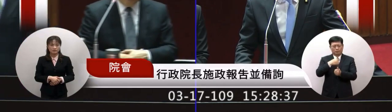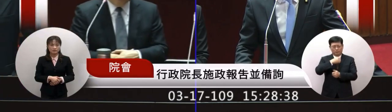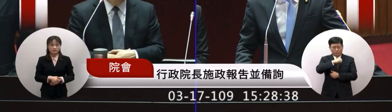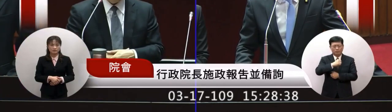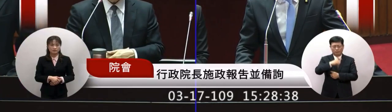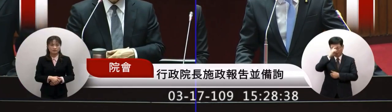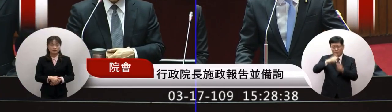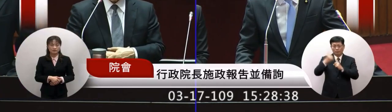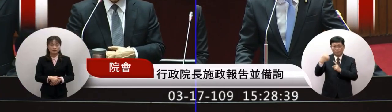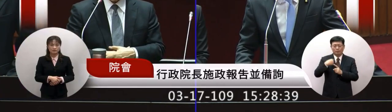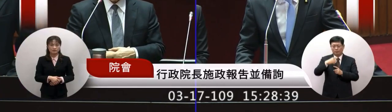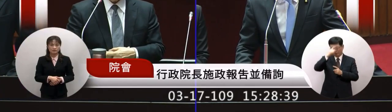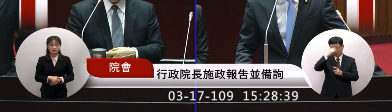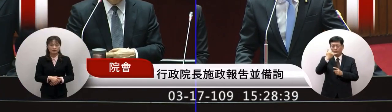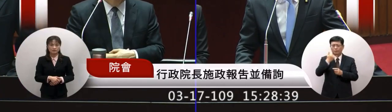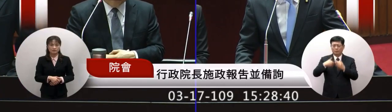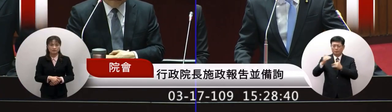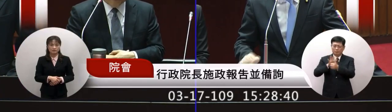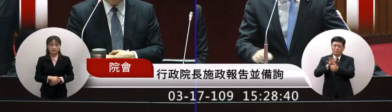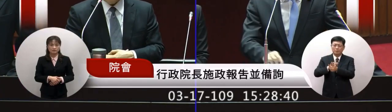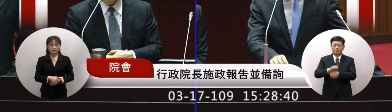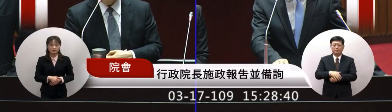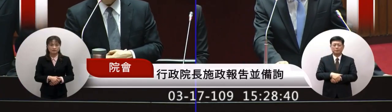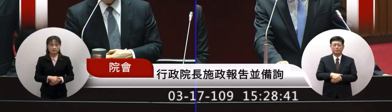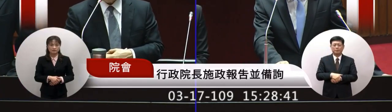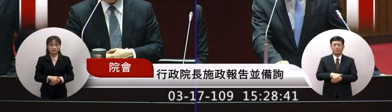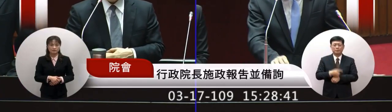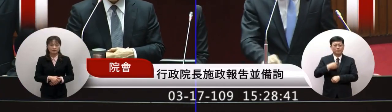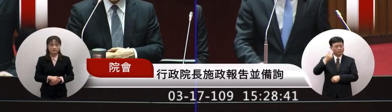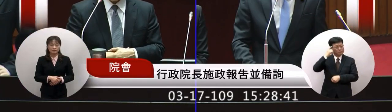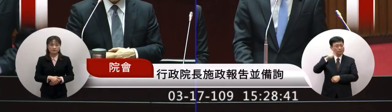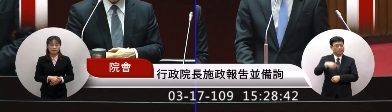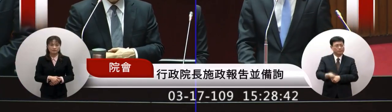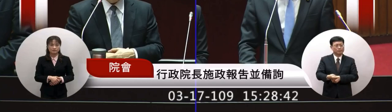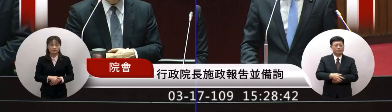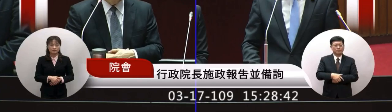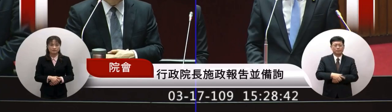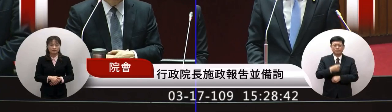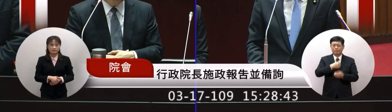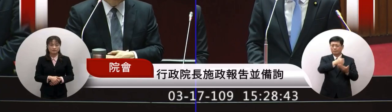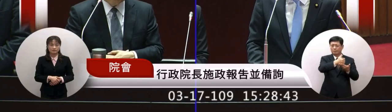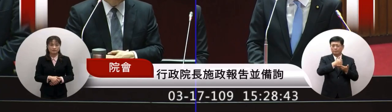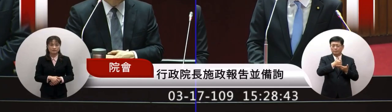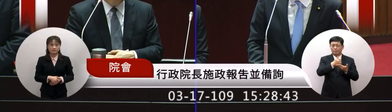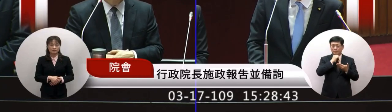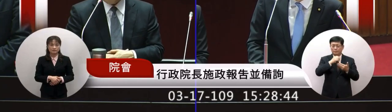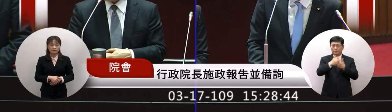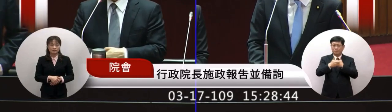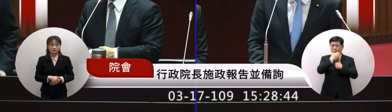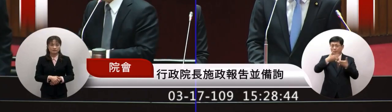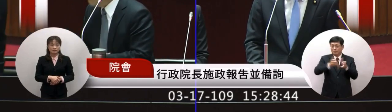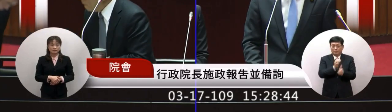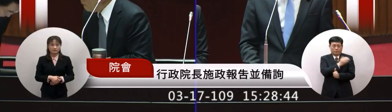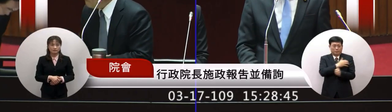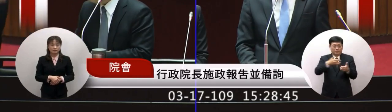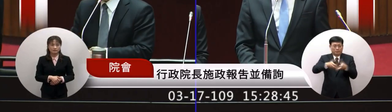希望回来，希望全力的帮助他。好，我想下一个哈，我要请这个卫福部陈部